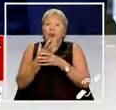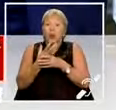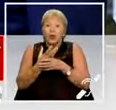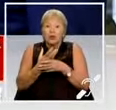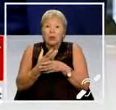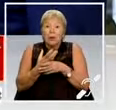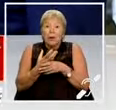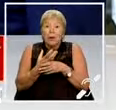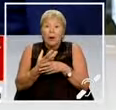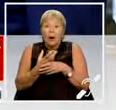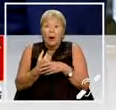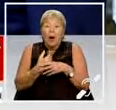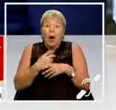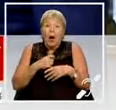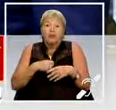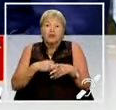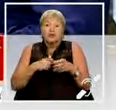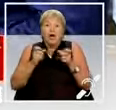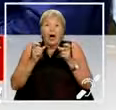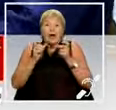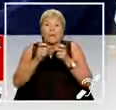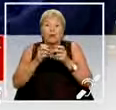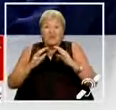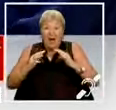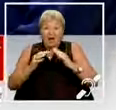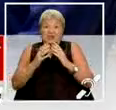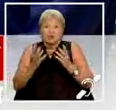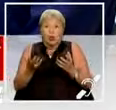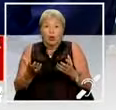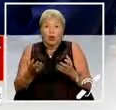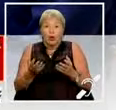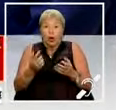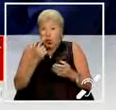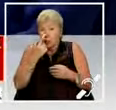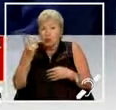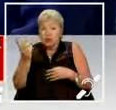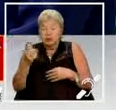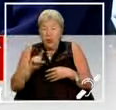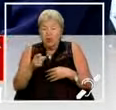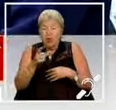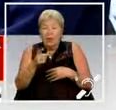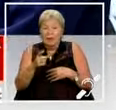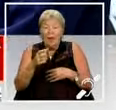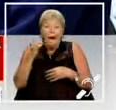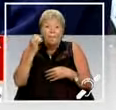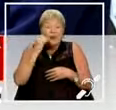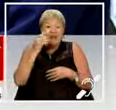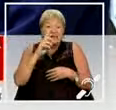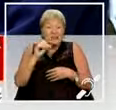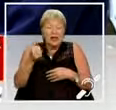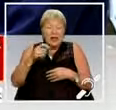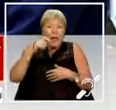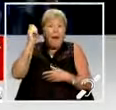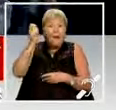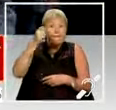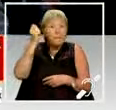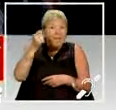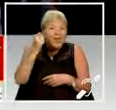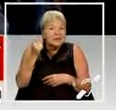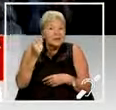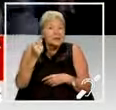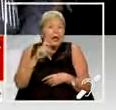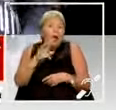poziționat împotriva invaziei ruse. De cealaltă parte, Brazilia, Mexicul